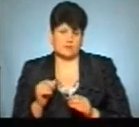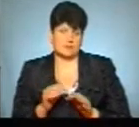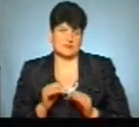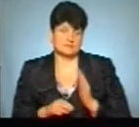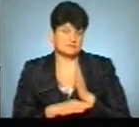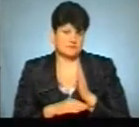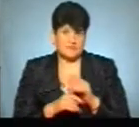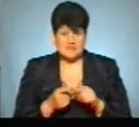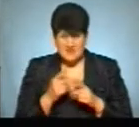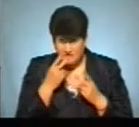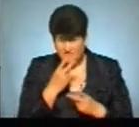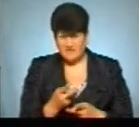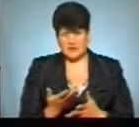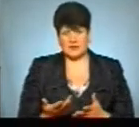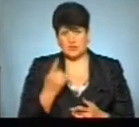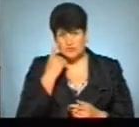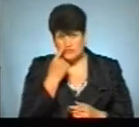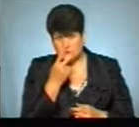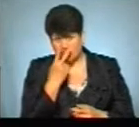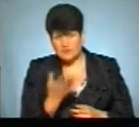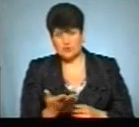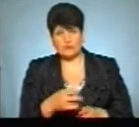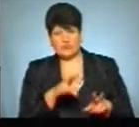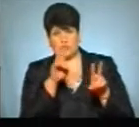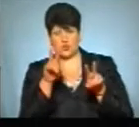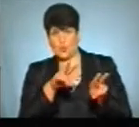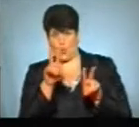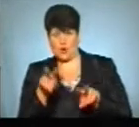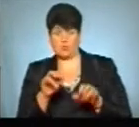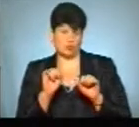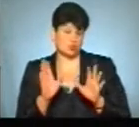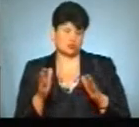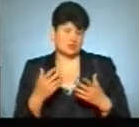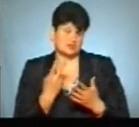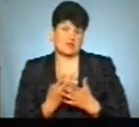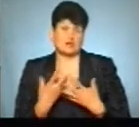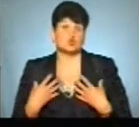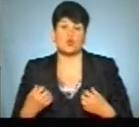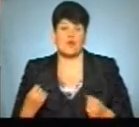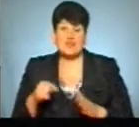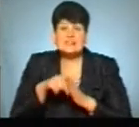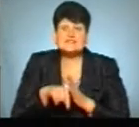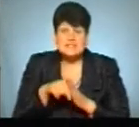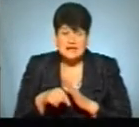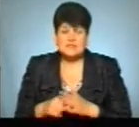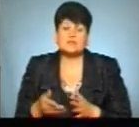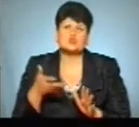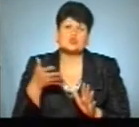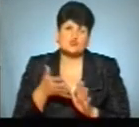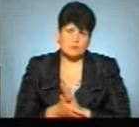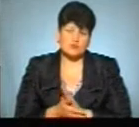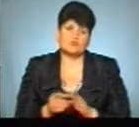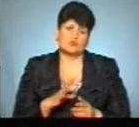все дуже видно. Візуально так. Візуально воно могло виглядати і здорово, от, але всередині, зрозуміло, питання, воно вже